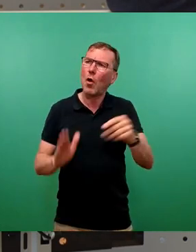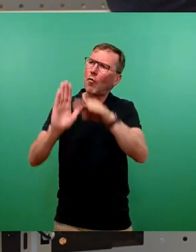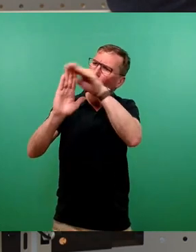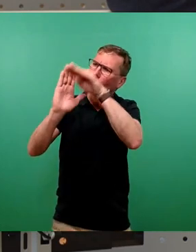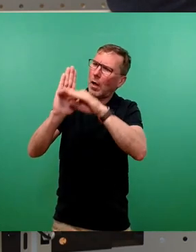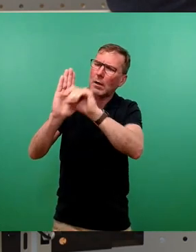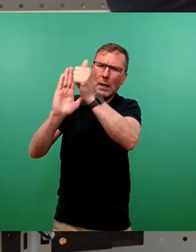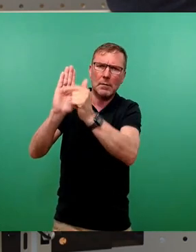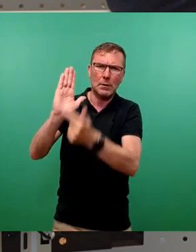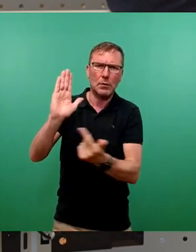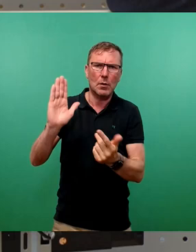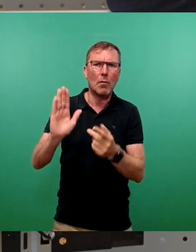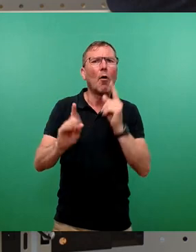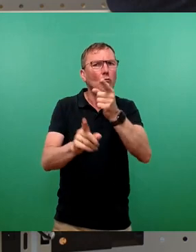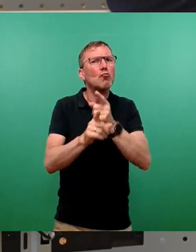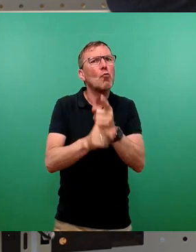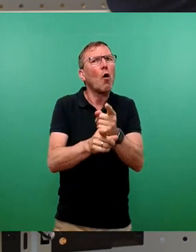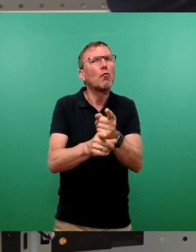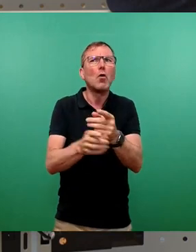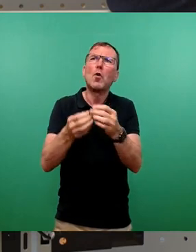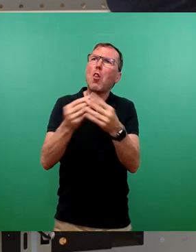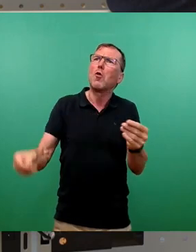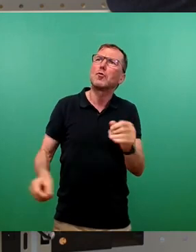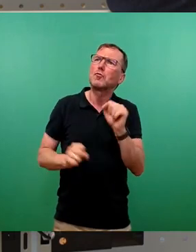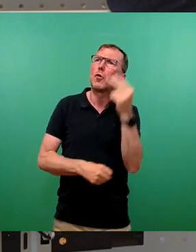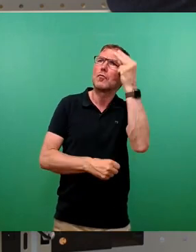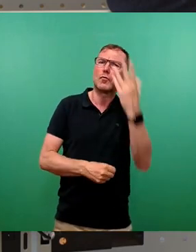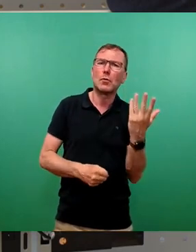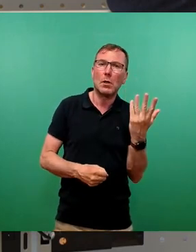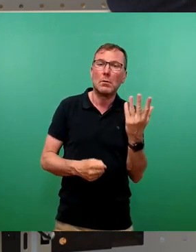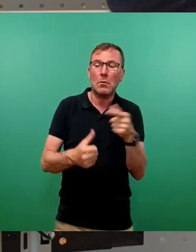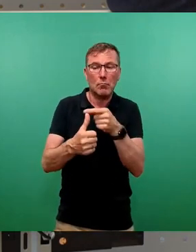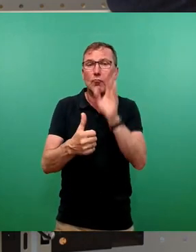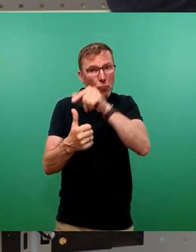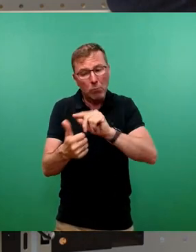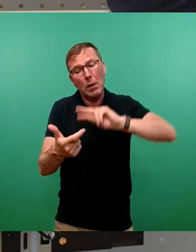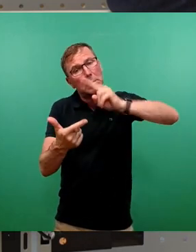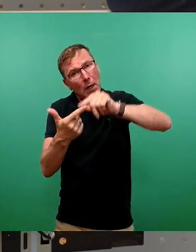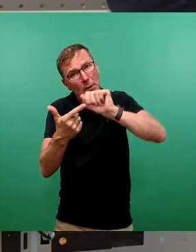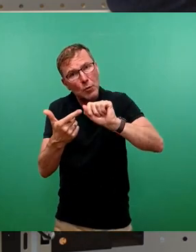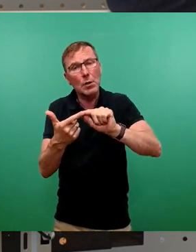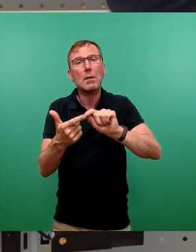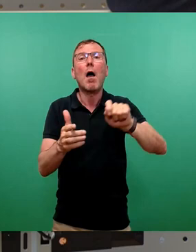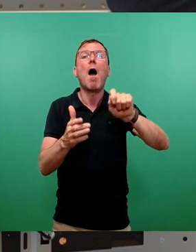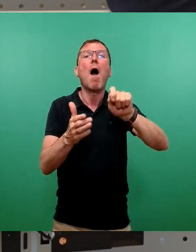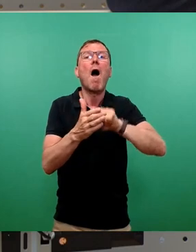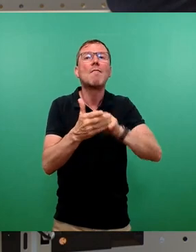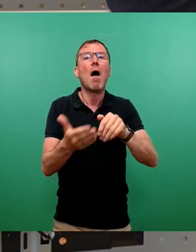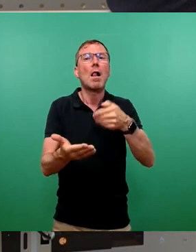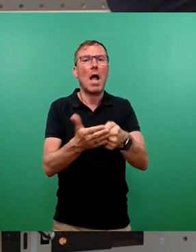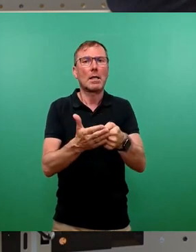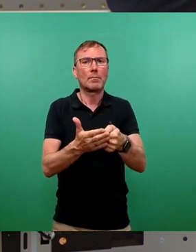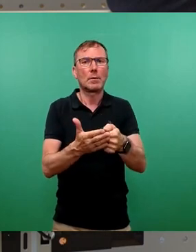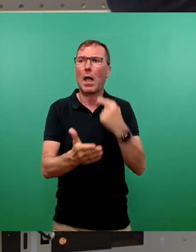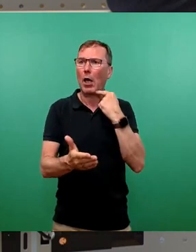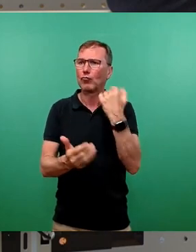ein nachvollziehbares Prinzip. Es hätte ein anderes Prinzip gegeben, die Wahlergebnisse der Beigeordneten. Daraus kann